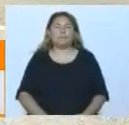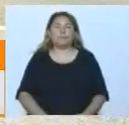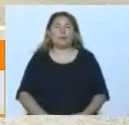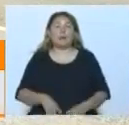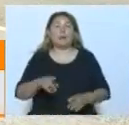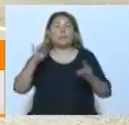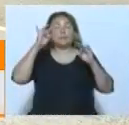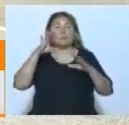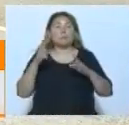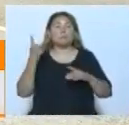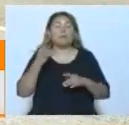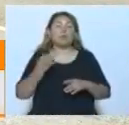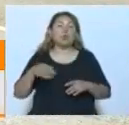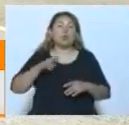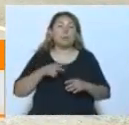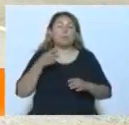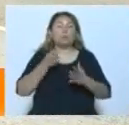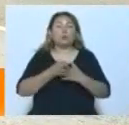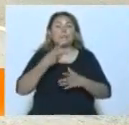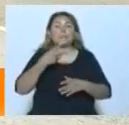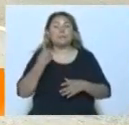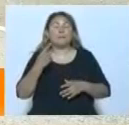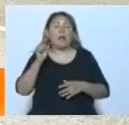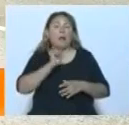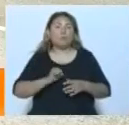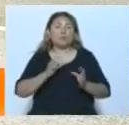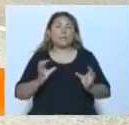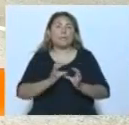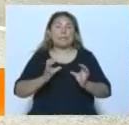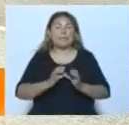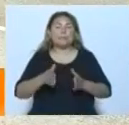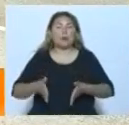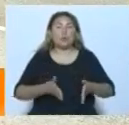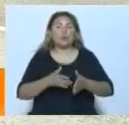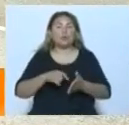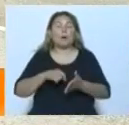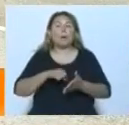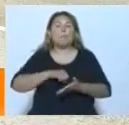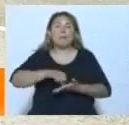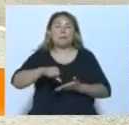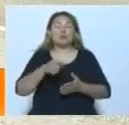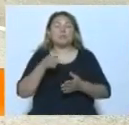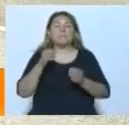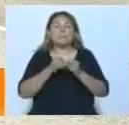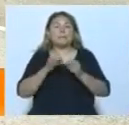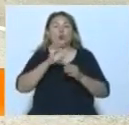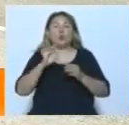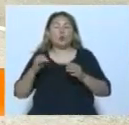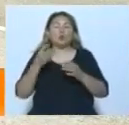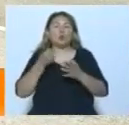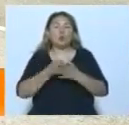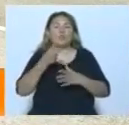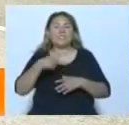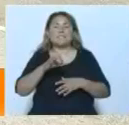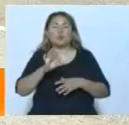Как известно, с 1 июня по 31 августа в целях сохранения дорожного покрытия с 10:00 до 20:00 было